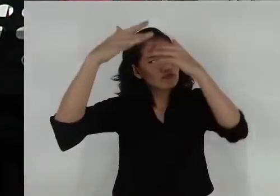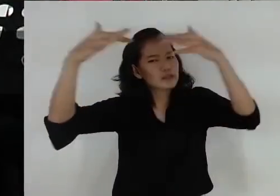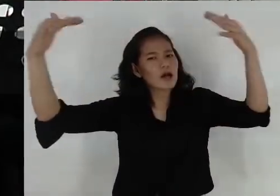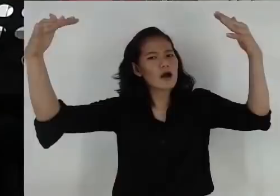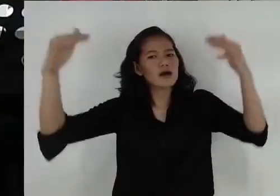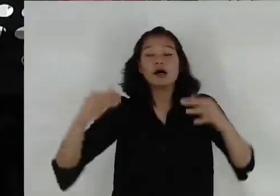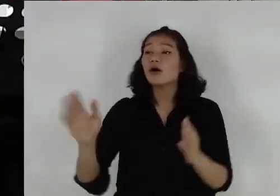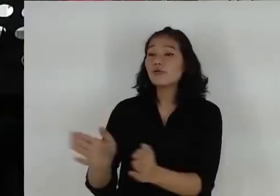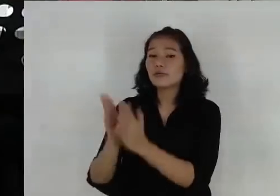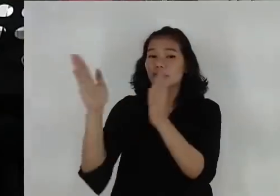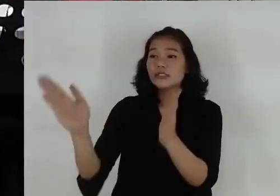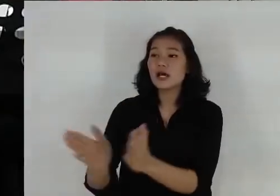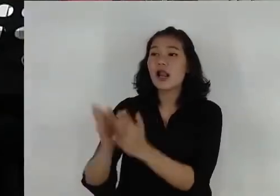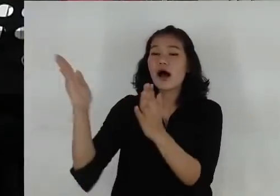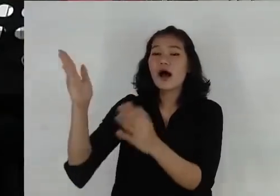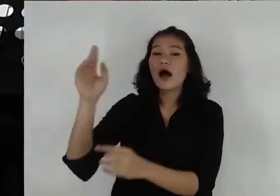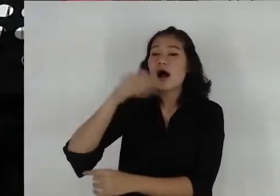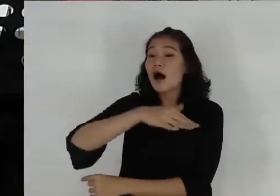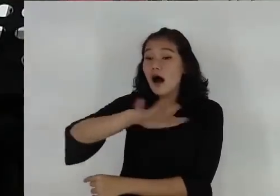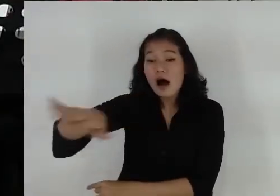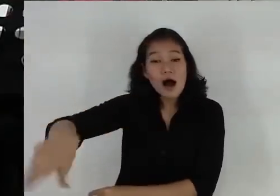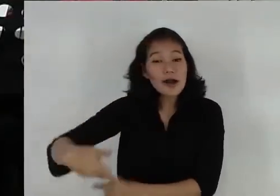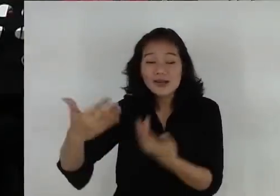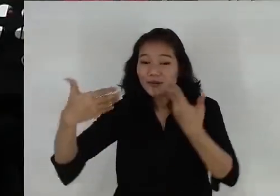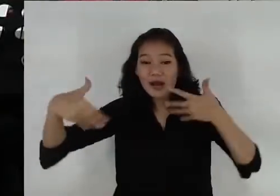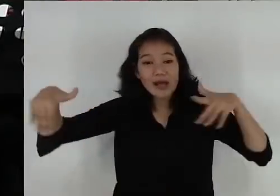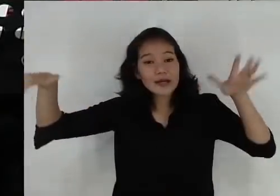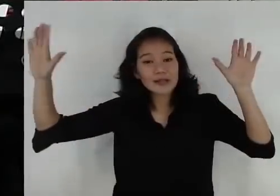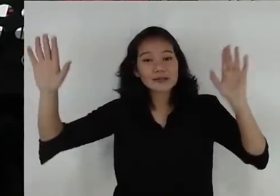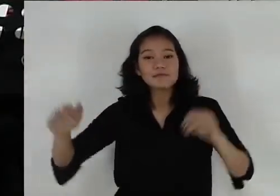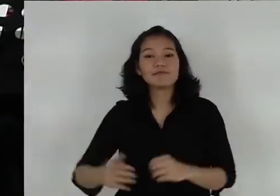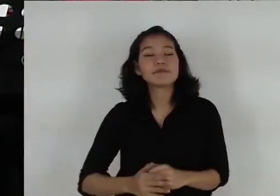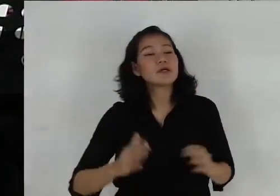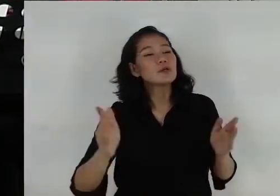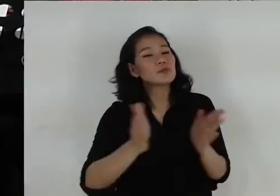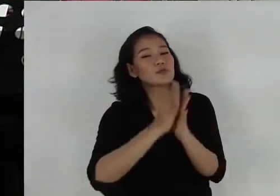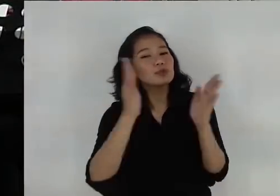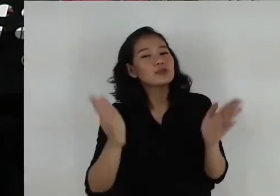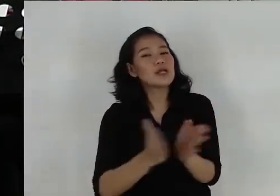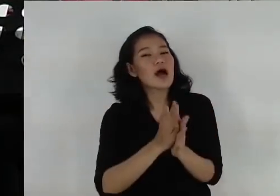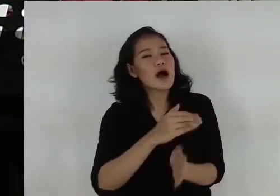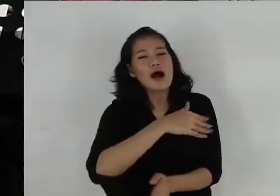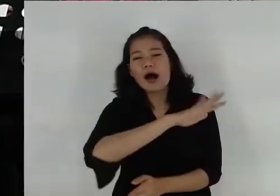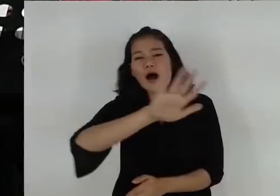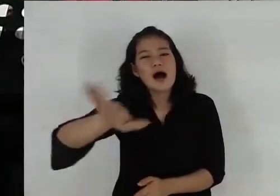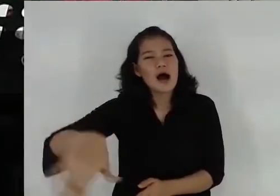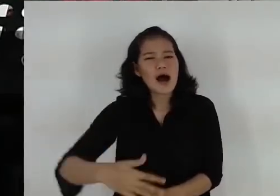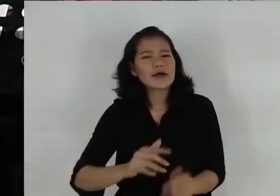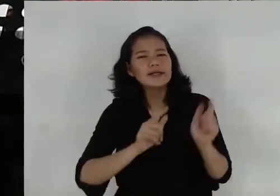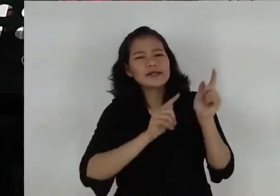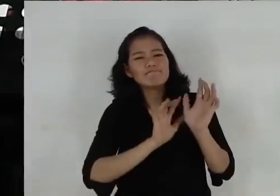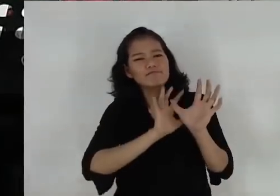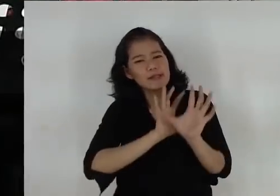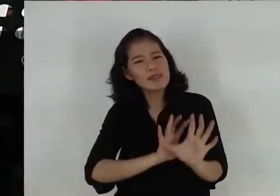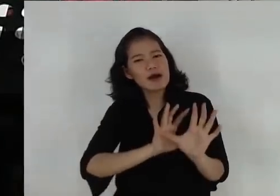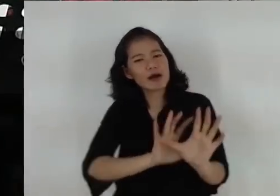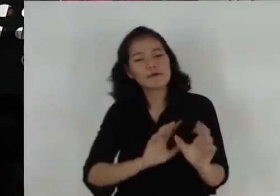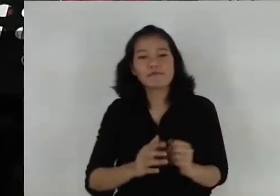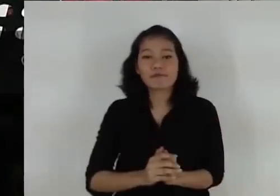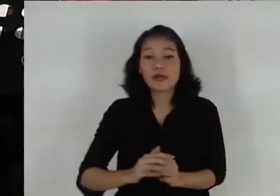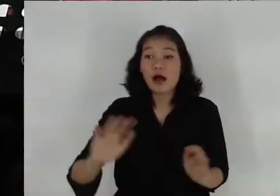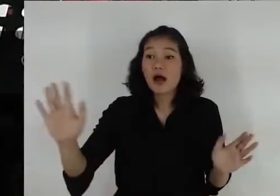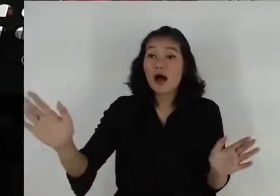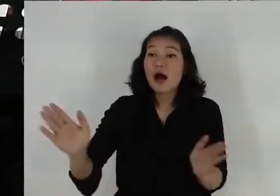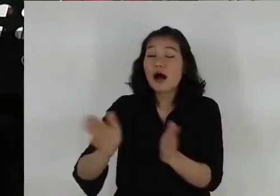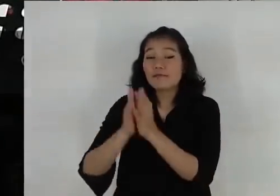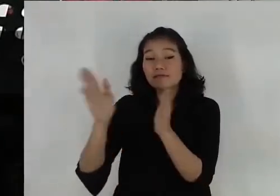Pujilah Dia Hai segala malaikatnya Pujilah Dia Hai segala tentaranya Pujilah